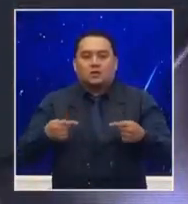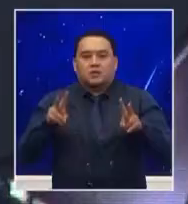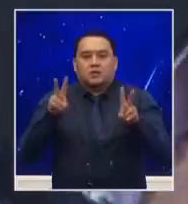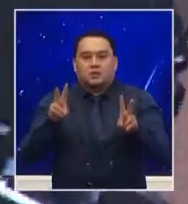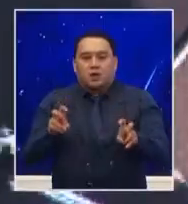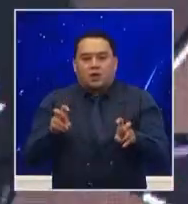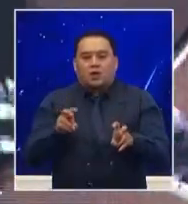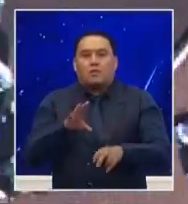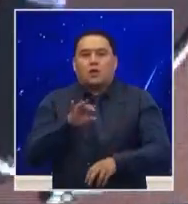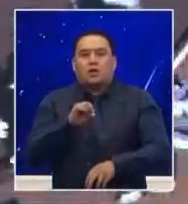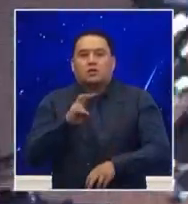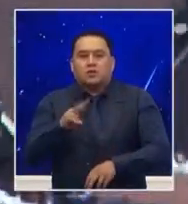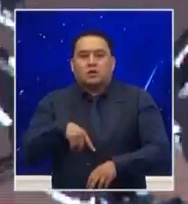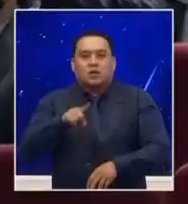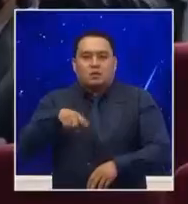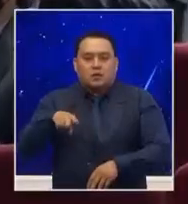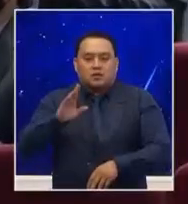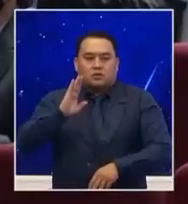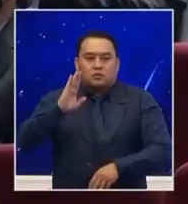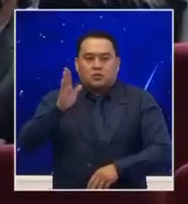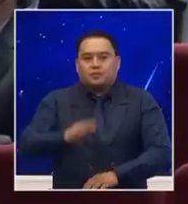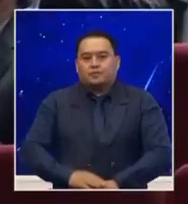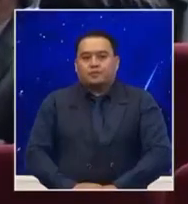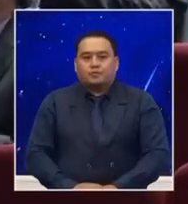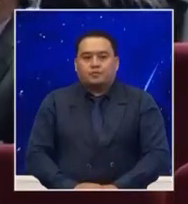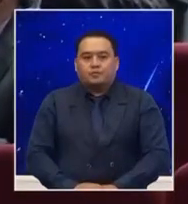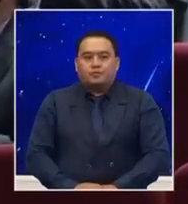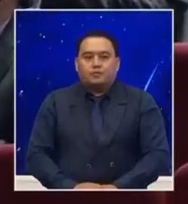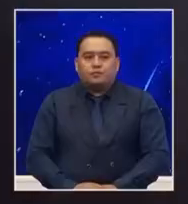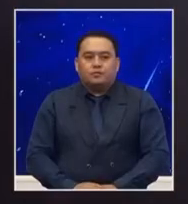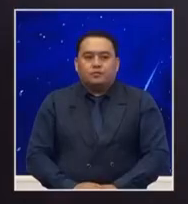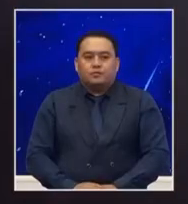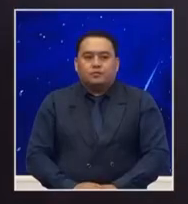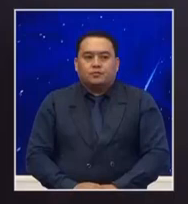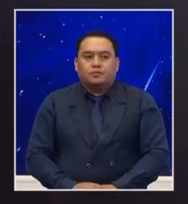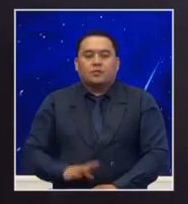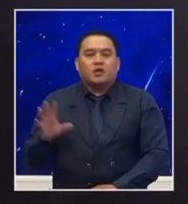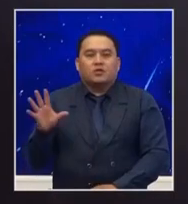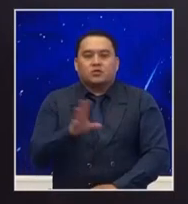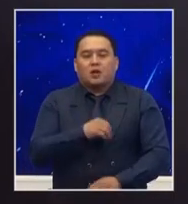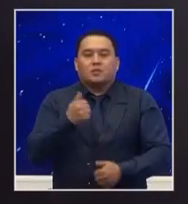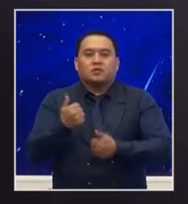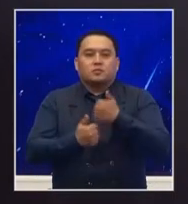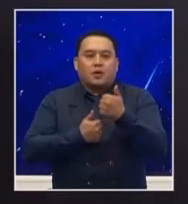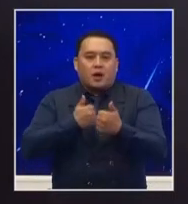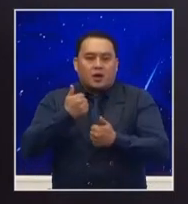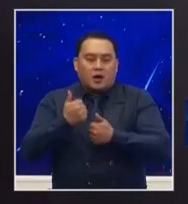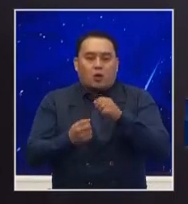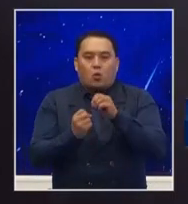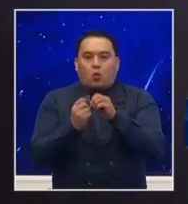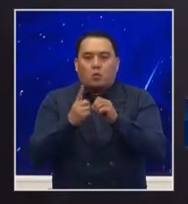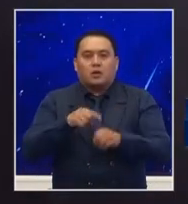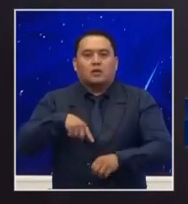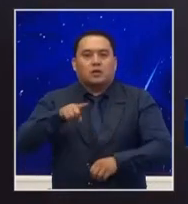тақырыпқа осы Бейсен Құранбек номинациясы болады. Жалпы байқау 11 аталым бойынша өтті.